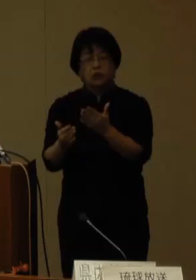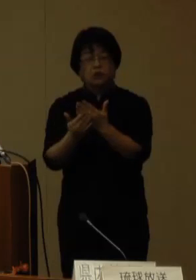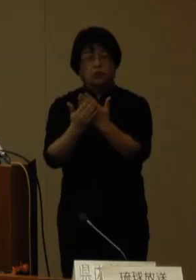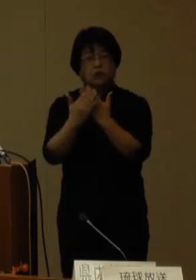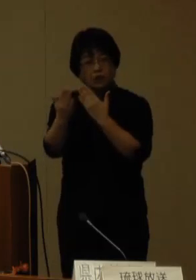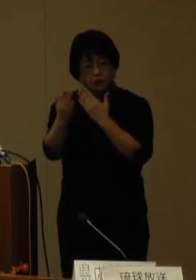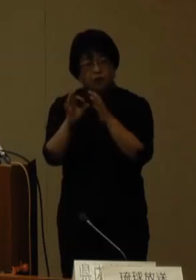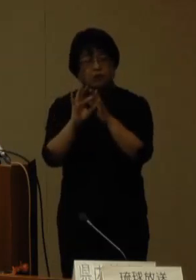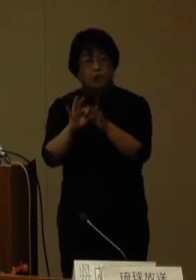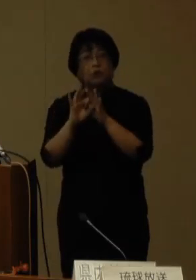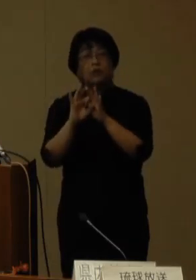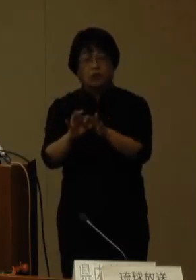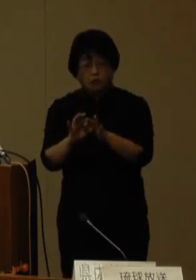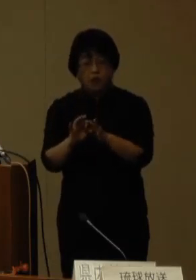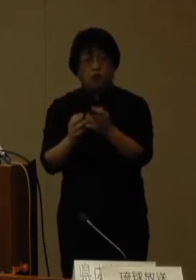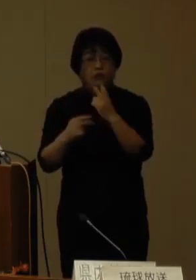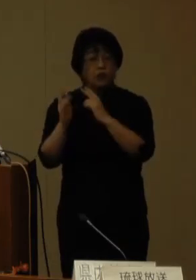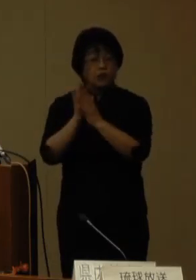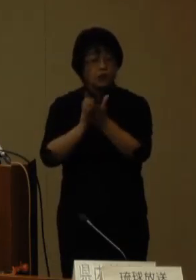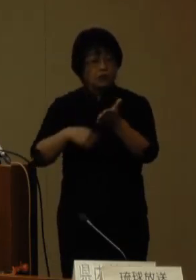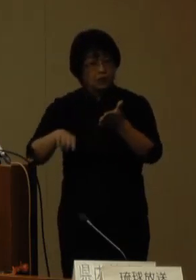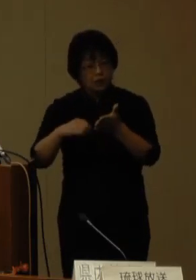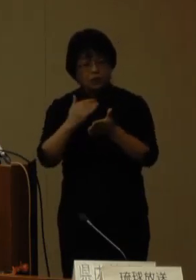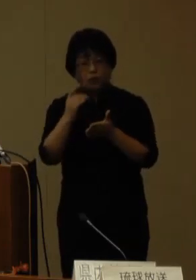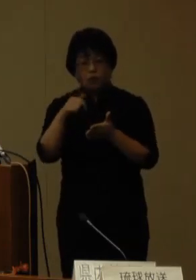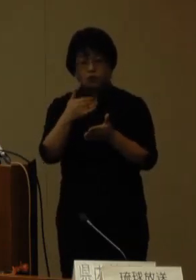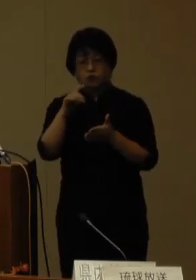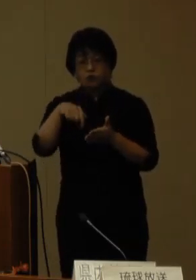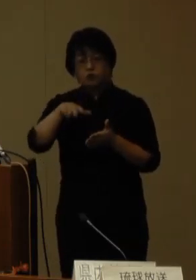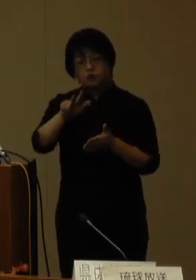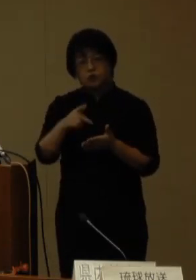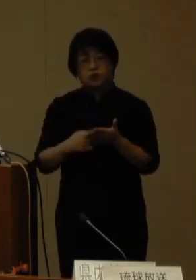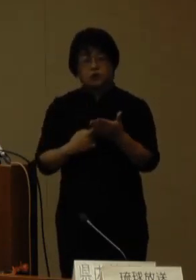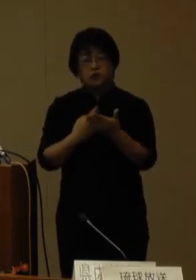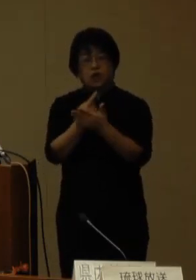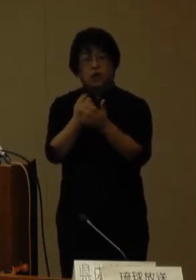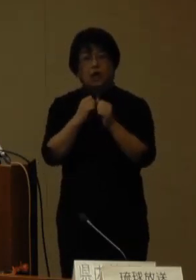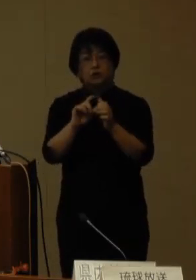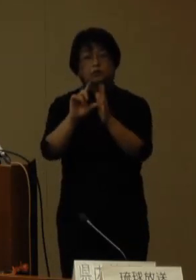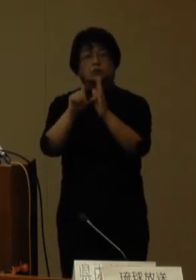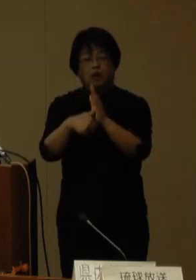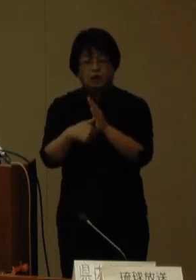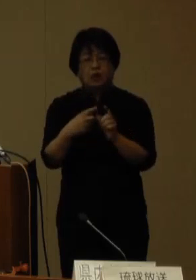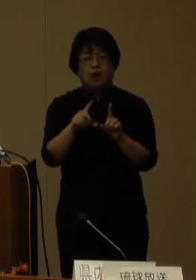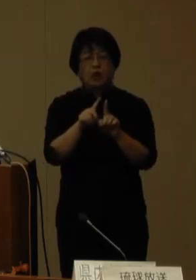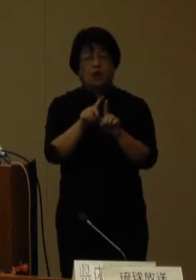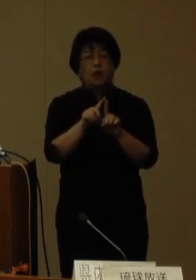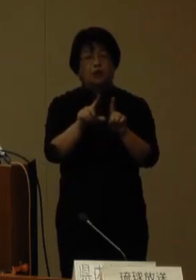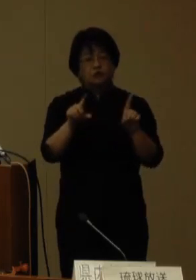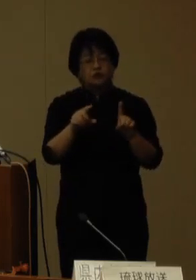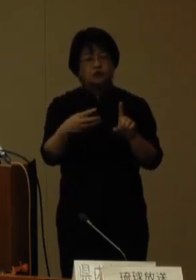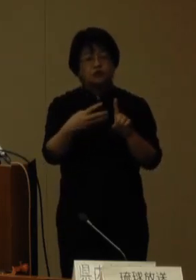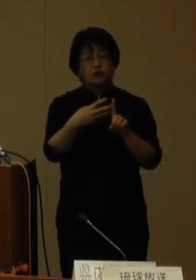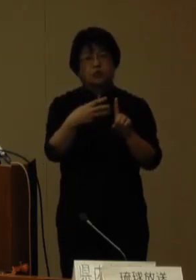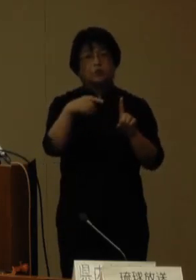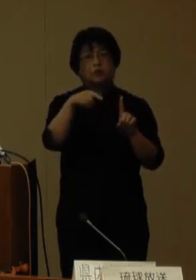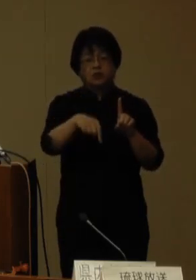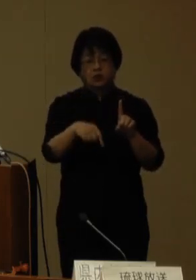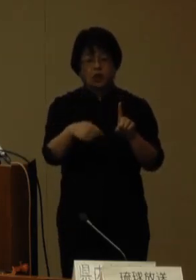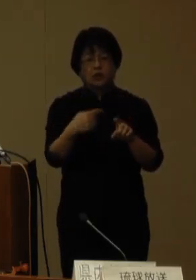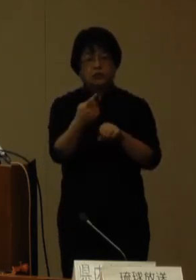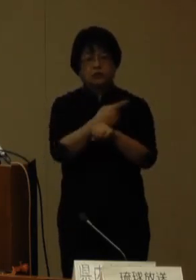大会の予選を兼ねた県内大会やコンクールに出場する場合に限り、平日90分以内、早朝練習はし